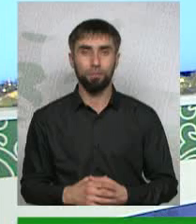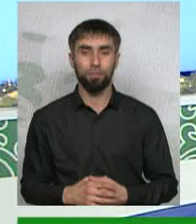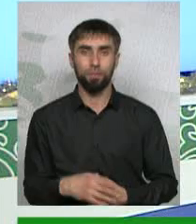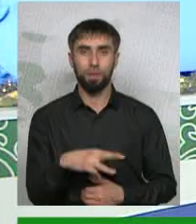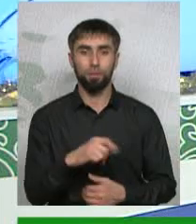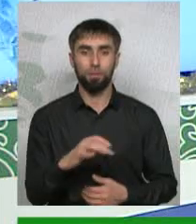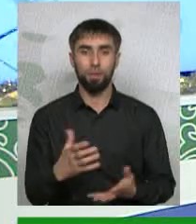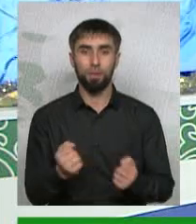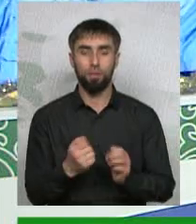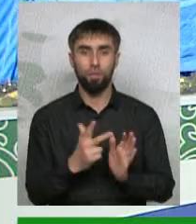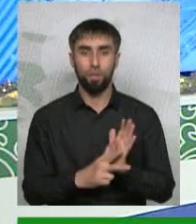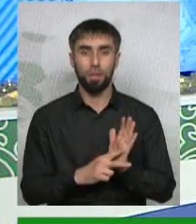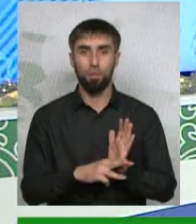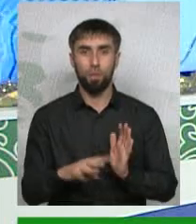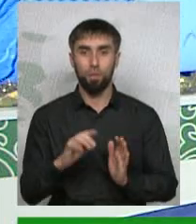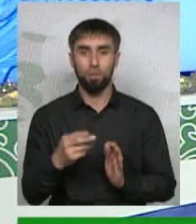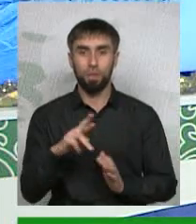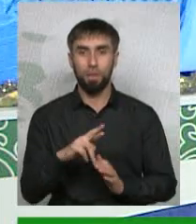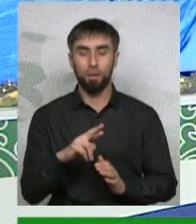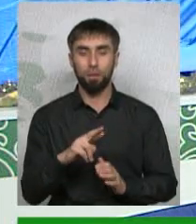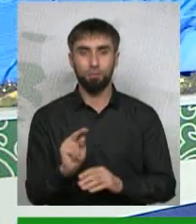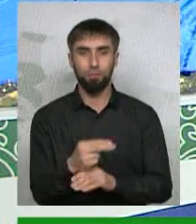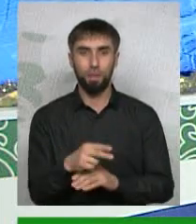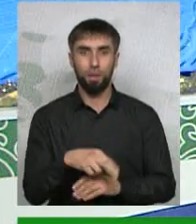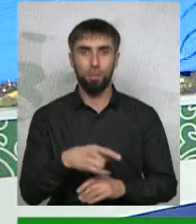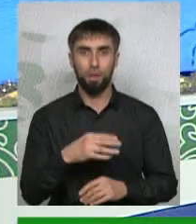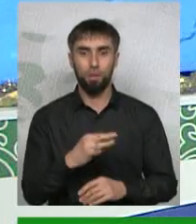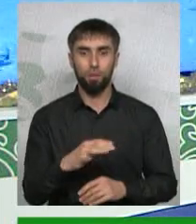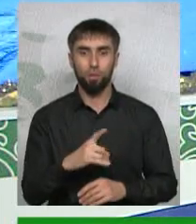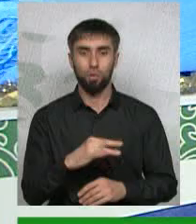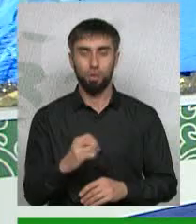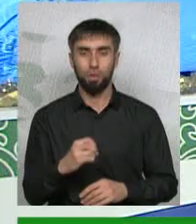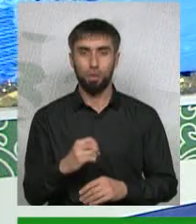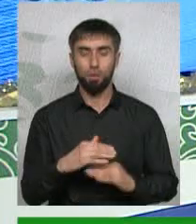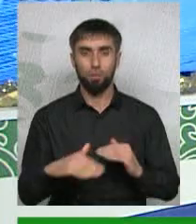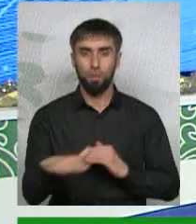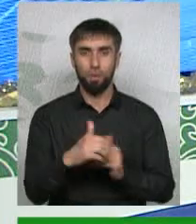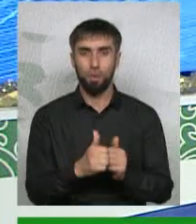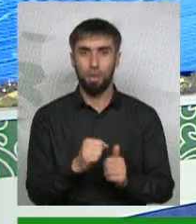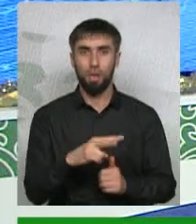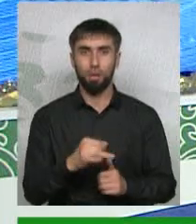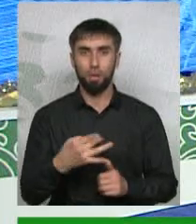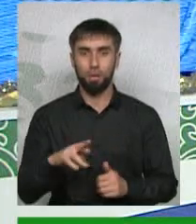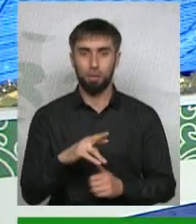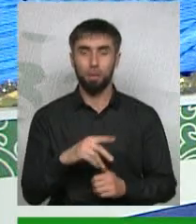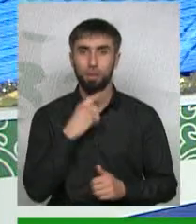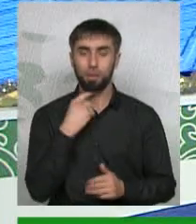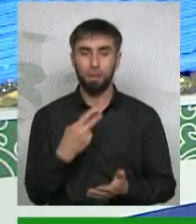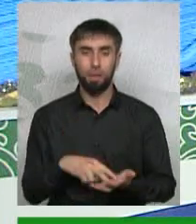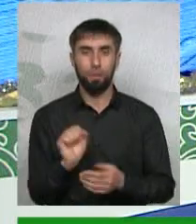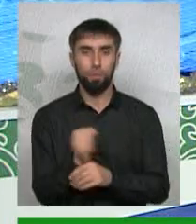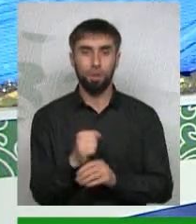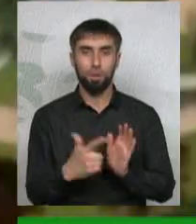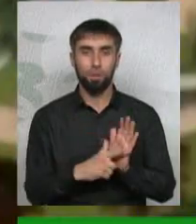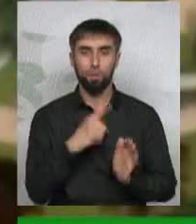магаз получит 80 млн руб для благоустройства Парковой зоны на площади Алания столица Ингушетии стала победителем